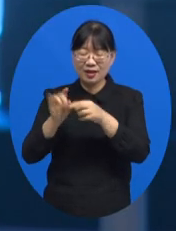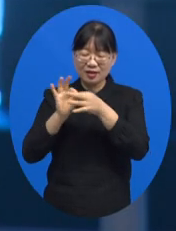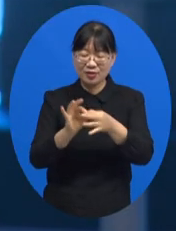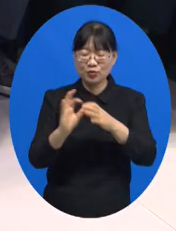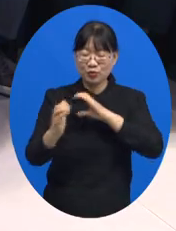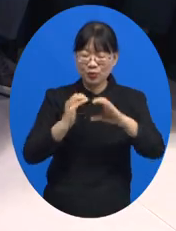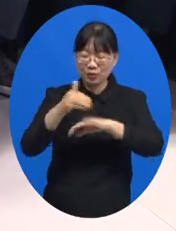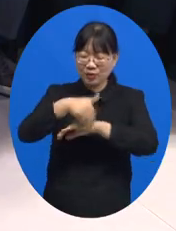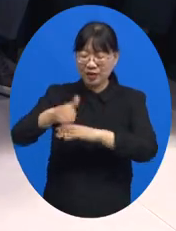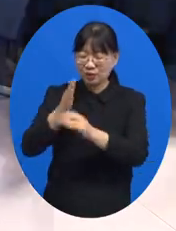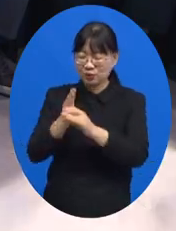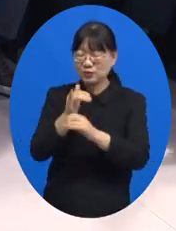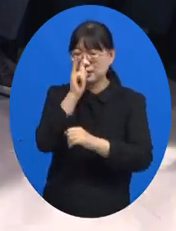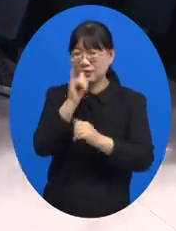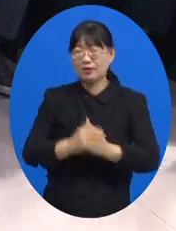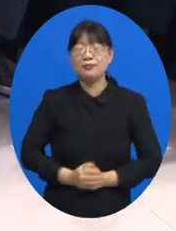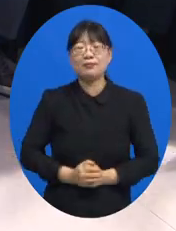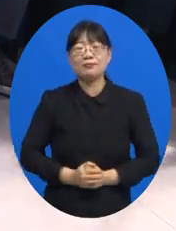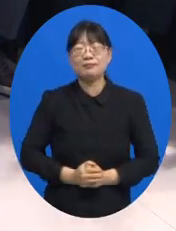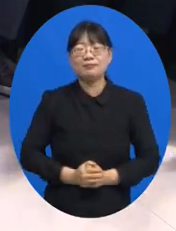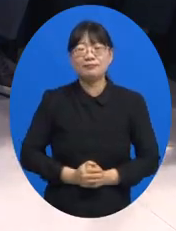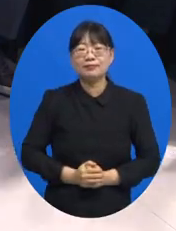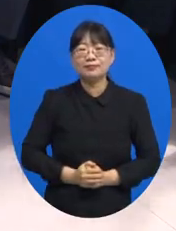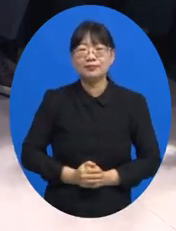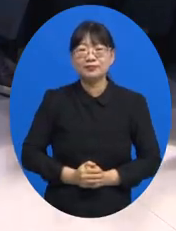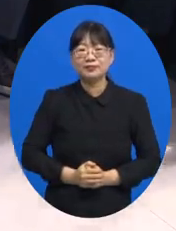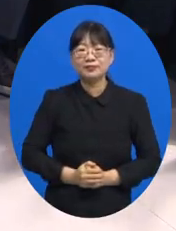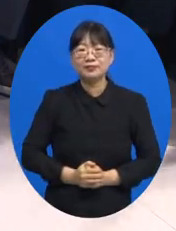계획입니다 경기지 TV 최지현입니다